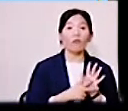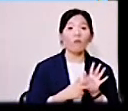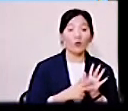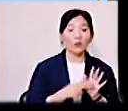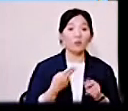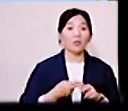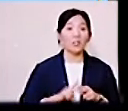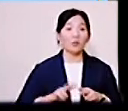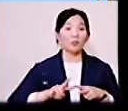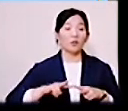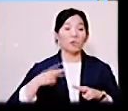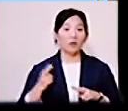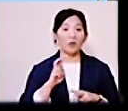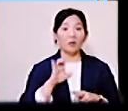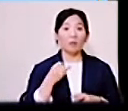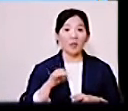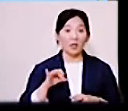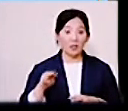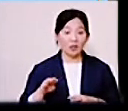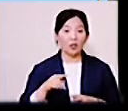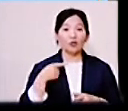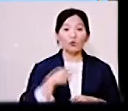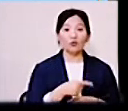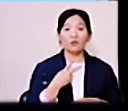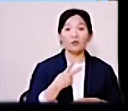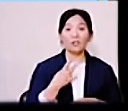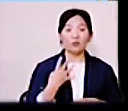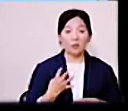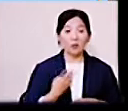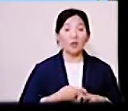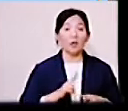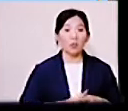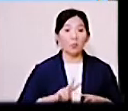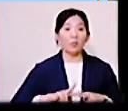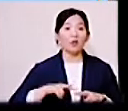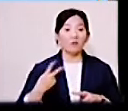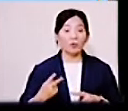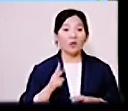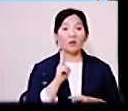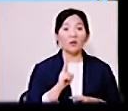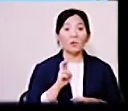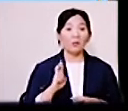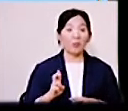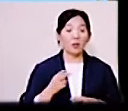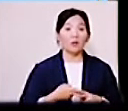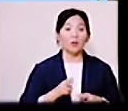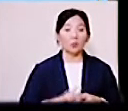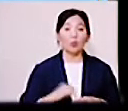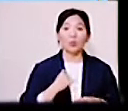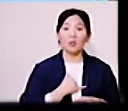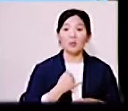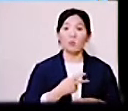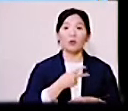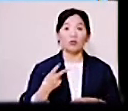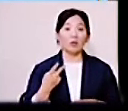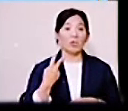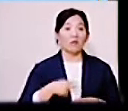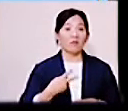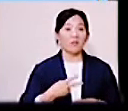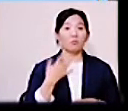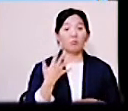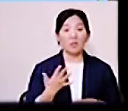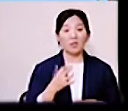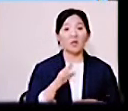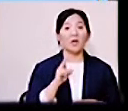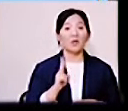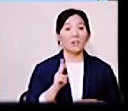– это мы переводим в байты – и 1024 мы переводим в килобайты. У нас получилось